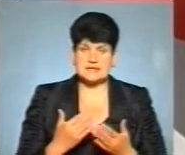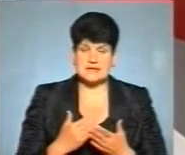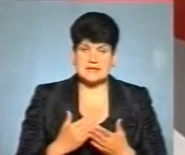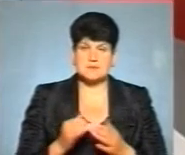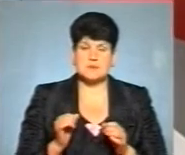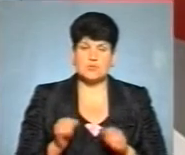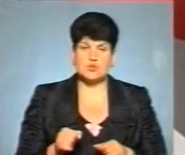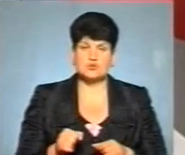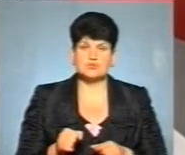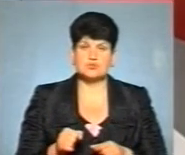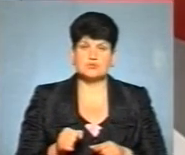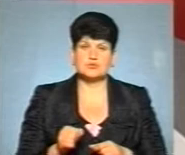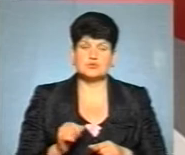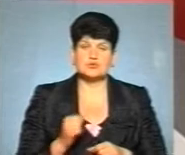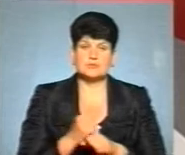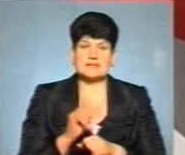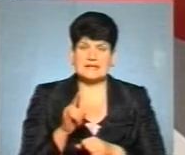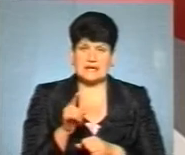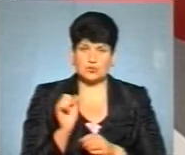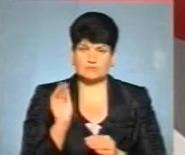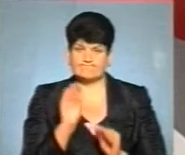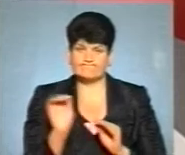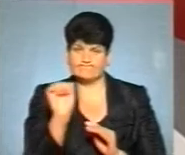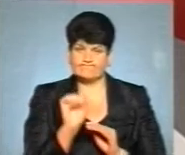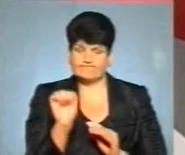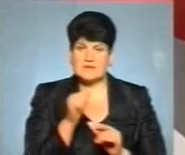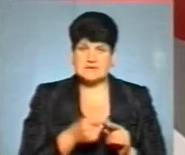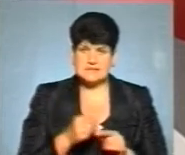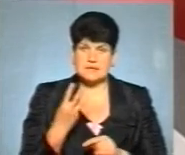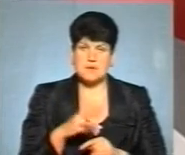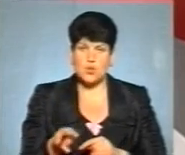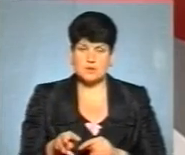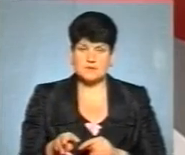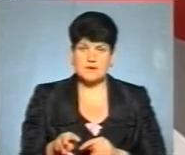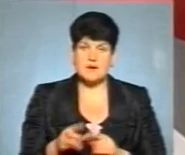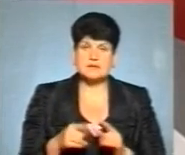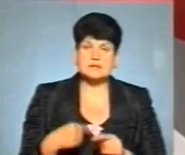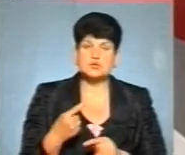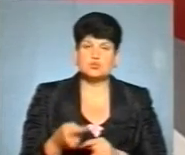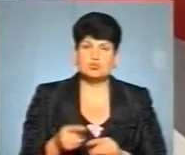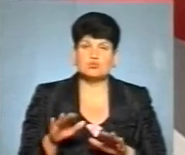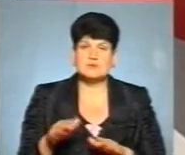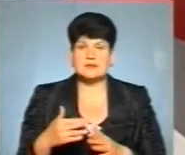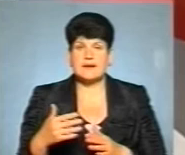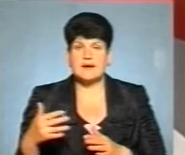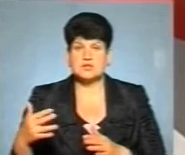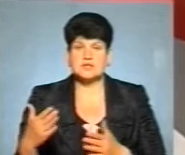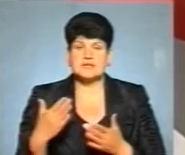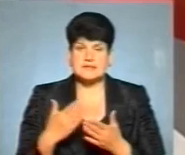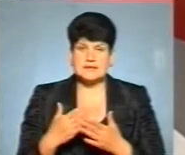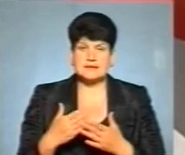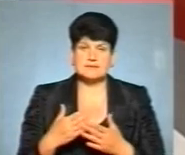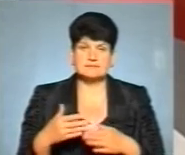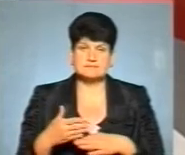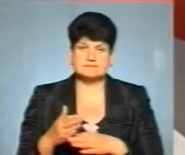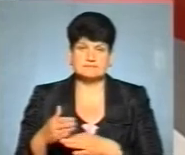можемо заробити оцю дирку, де зробилася в дамбі. Це буде коштувати 3 мільйони. Але в наступному місці, тобто далі по дамбі, є знову ж таки послаблення.